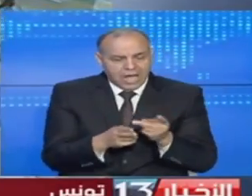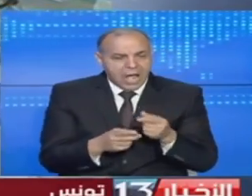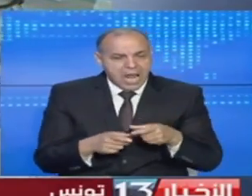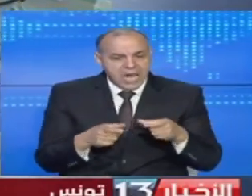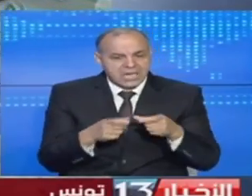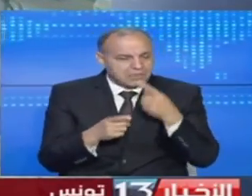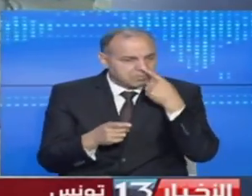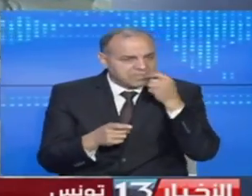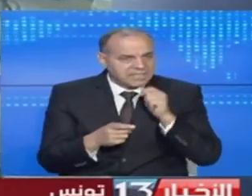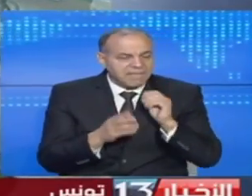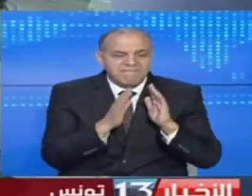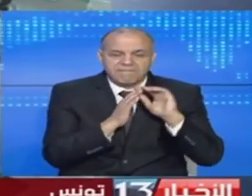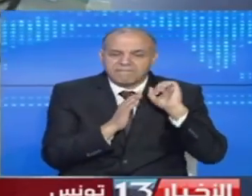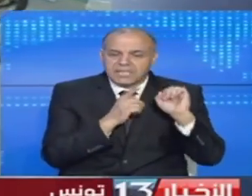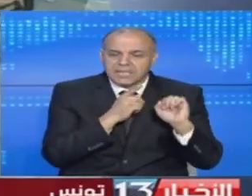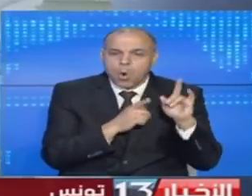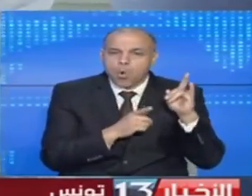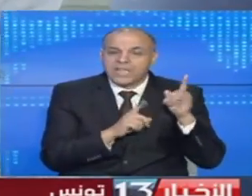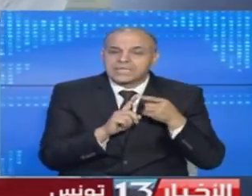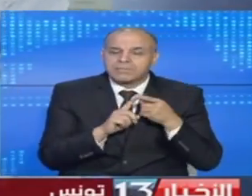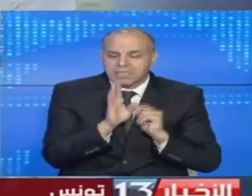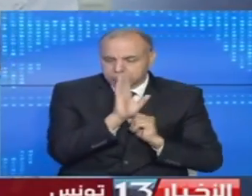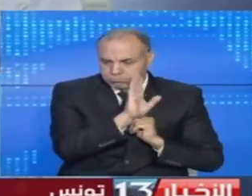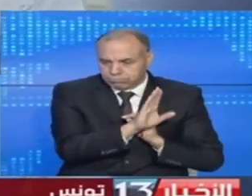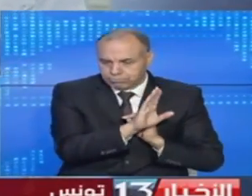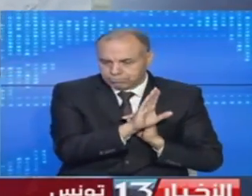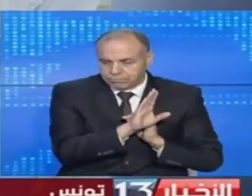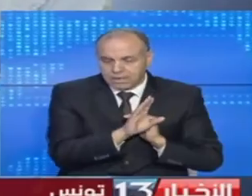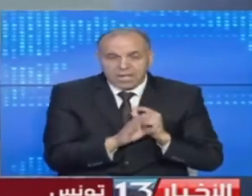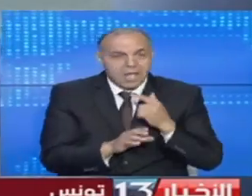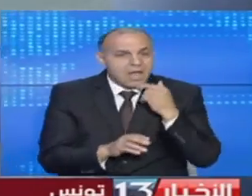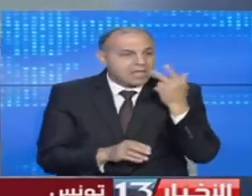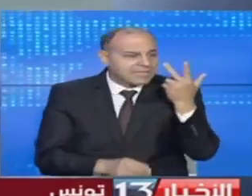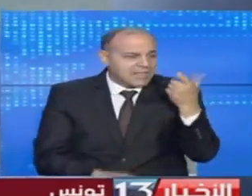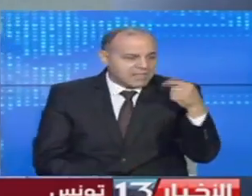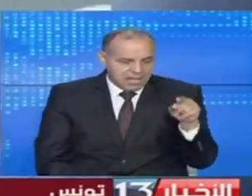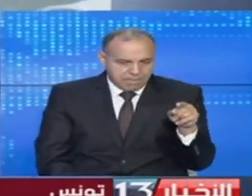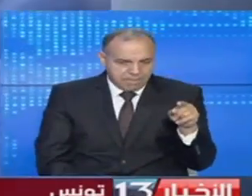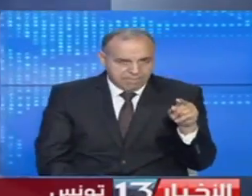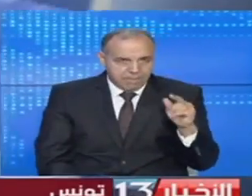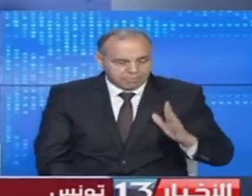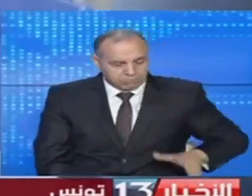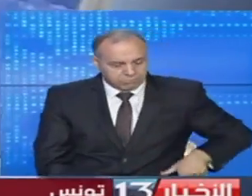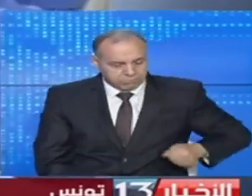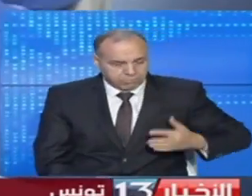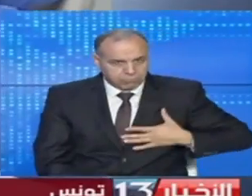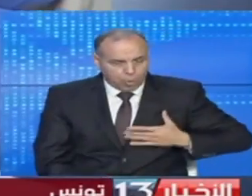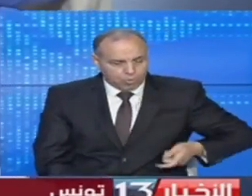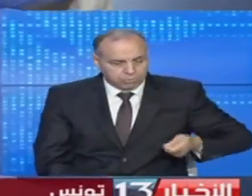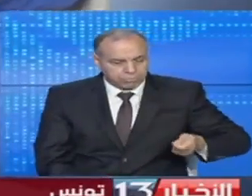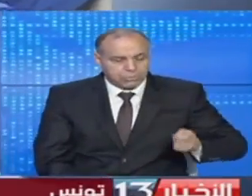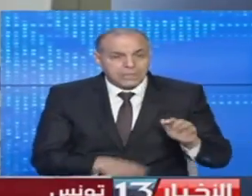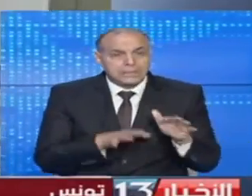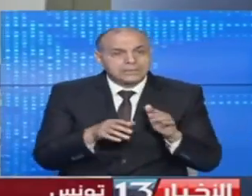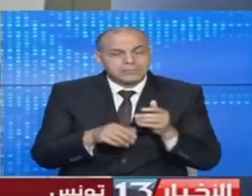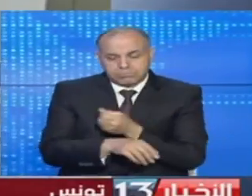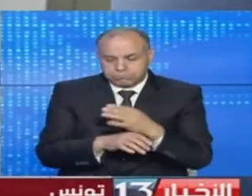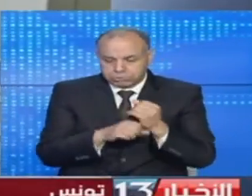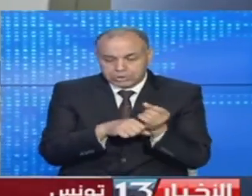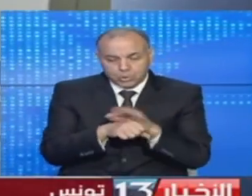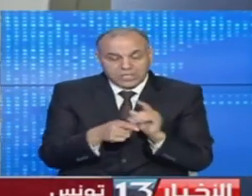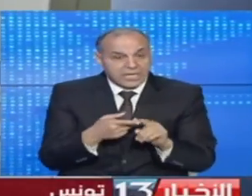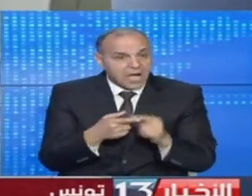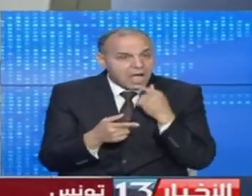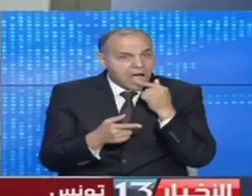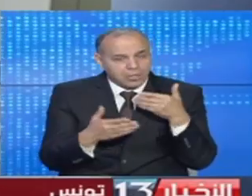اللجنه اجماليه الحجر الصحي بالنزول المخصصه للغرض لمده ثلاثه ايام على نفقه المسافر و اجراء اختبار كوفي تسعه